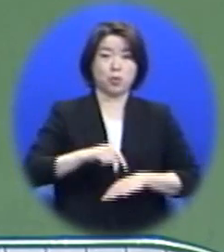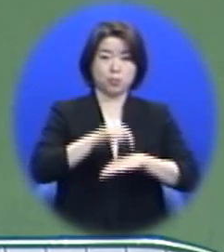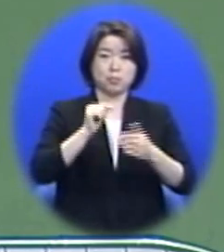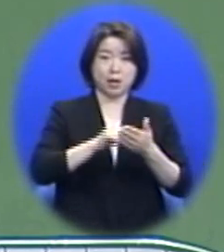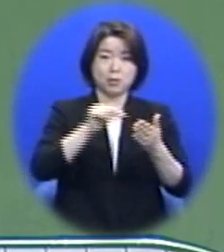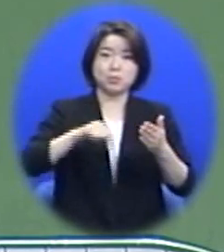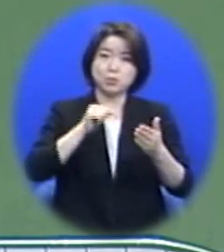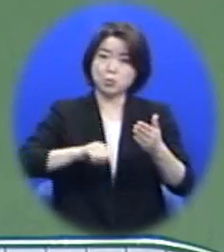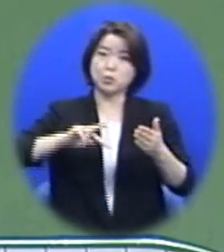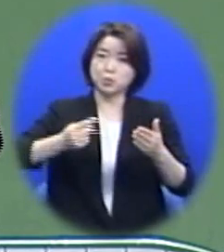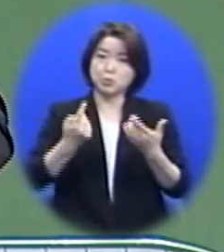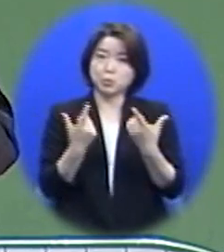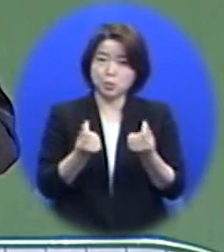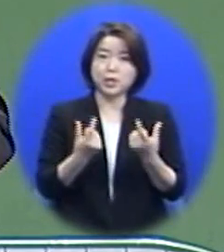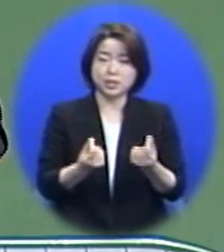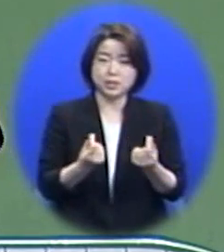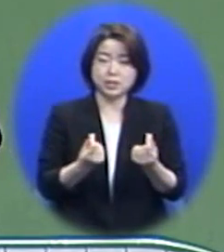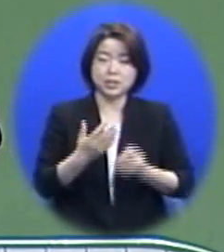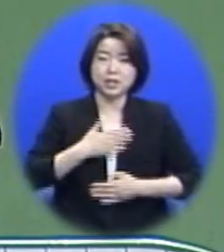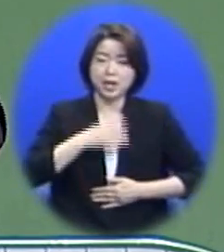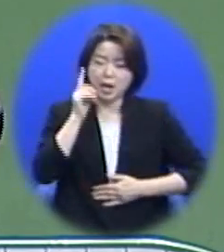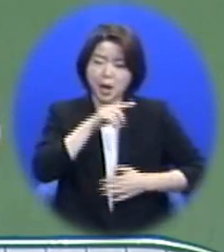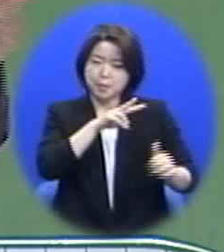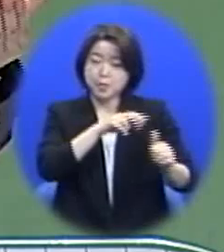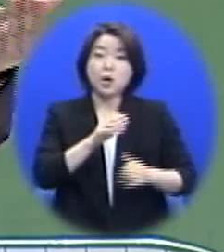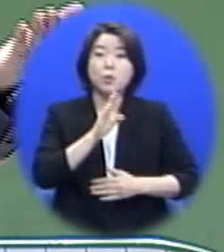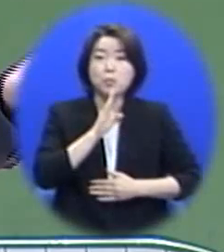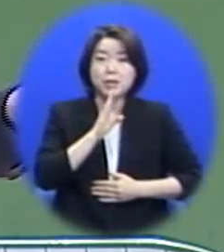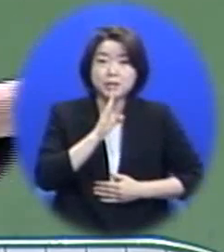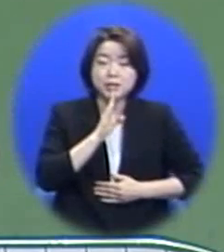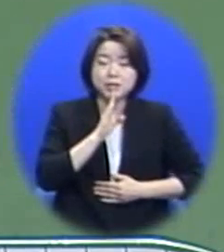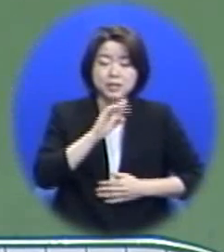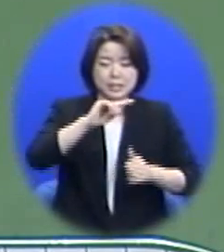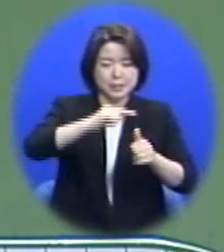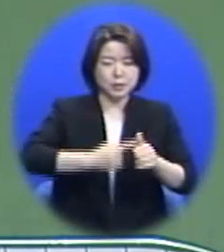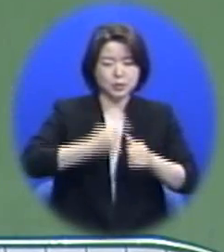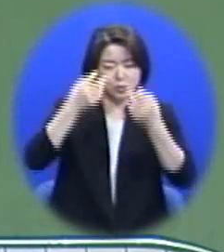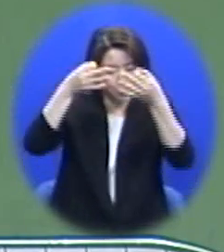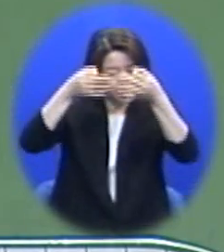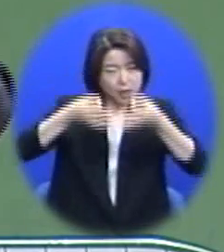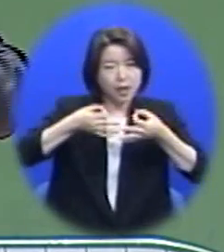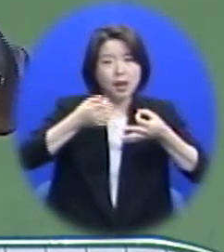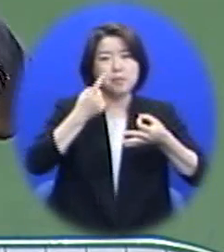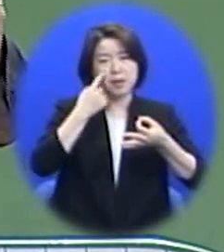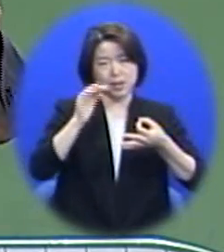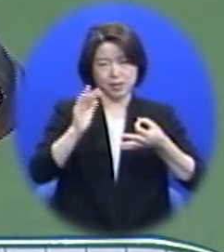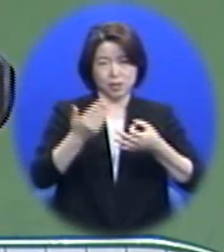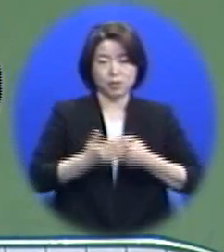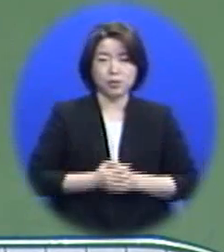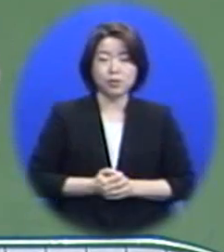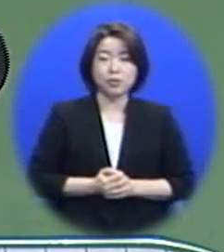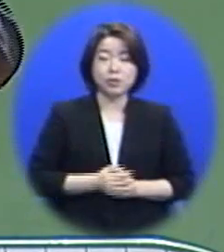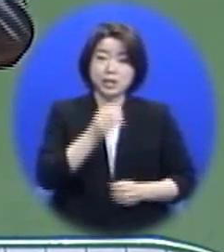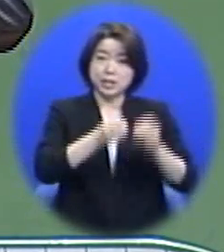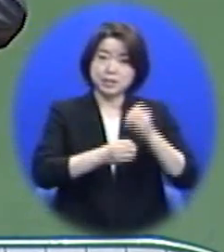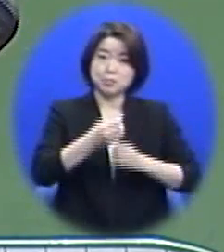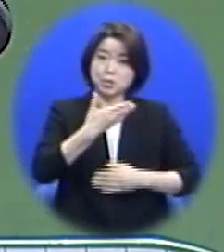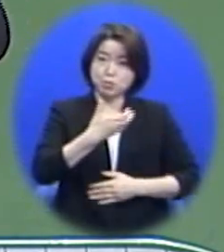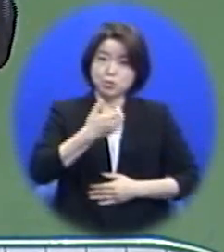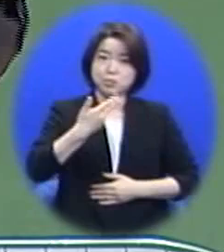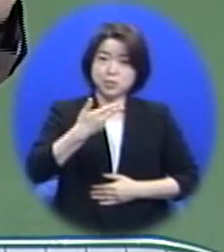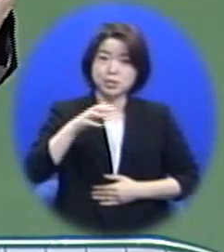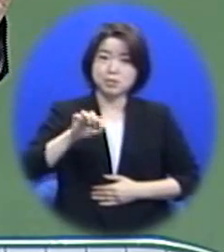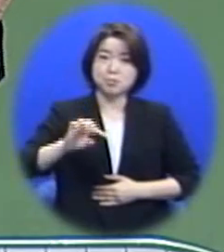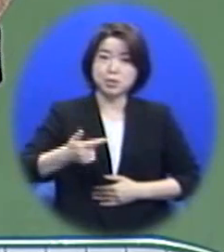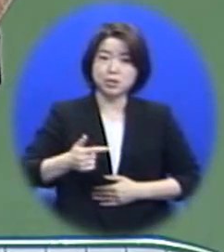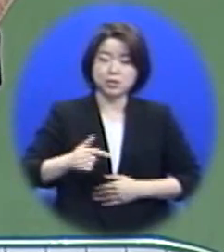미워하느라 악을 내가 미워하는지 여러분 스스로를 한번 돌아봐야 됩니다이 시편 97편 하나님이